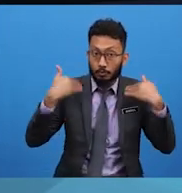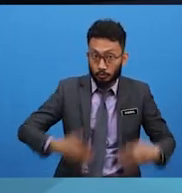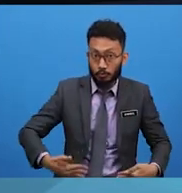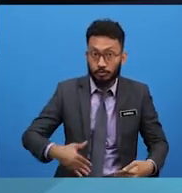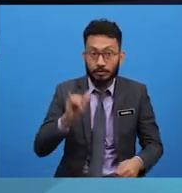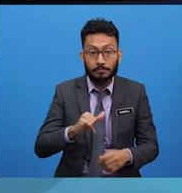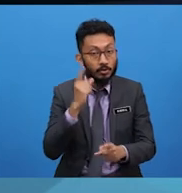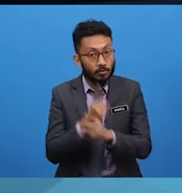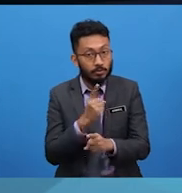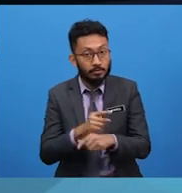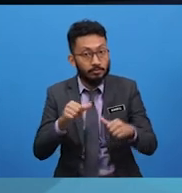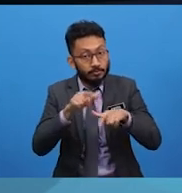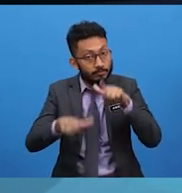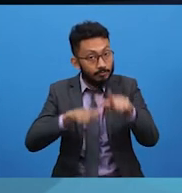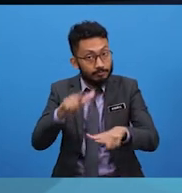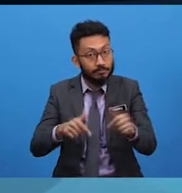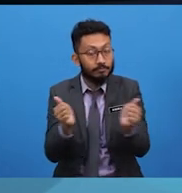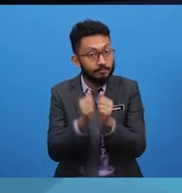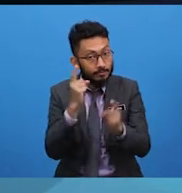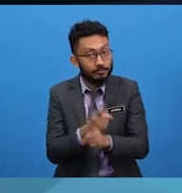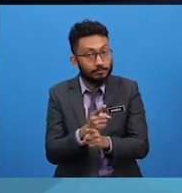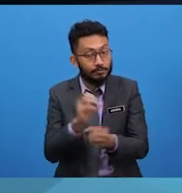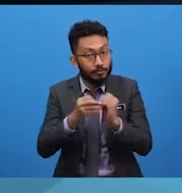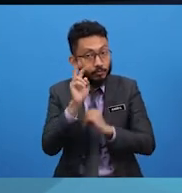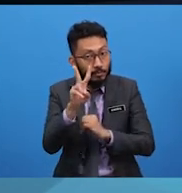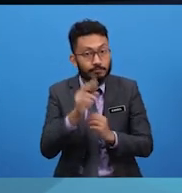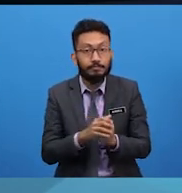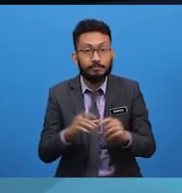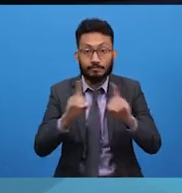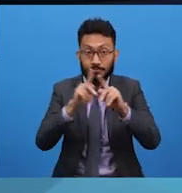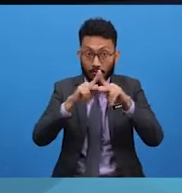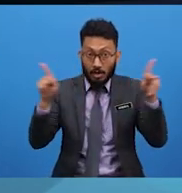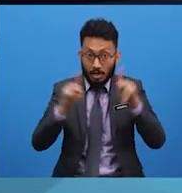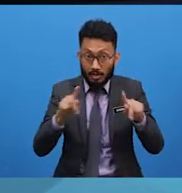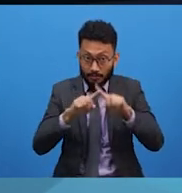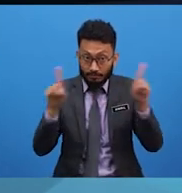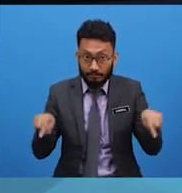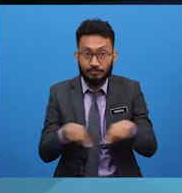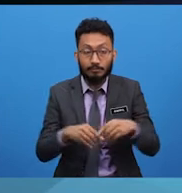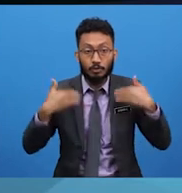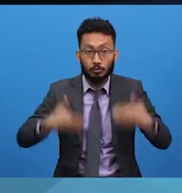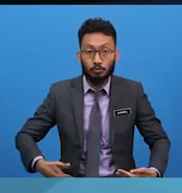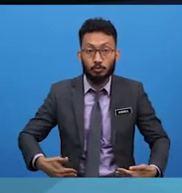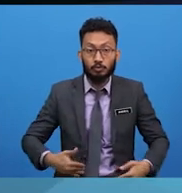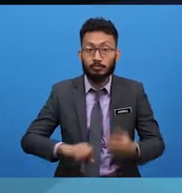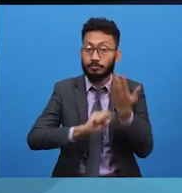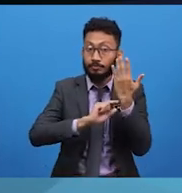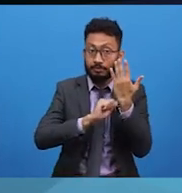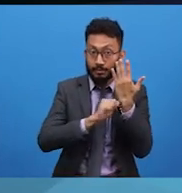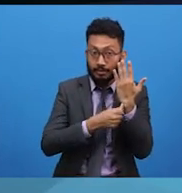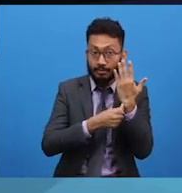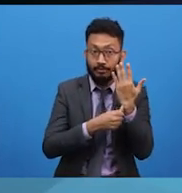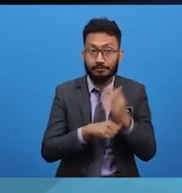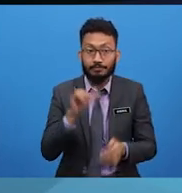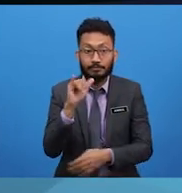dengan langkah yang betul. Kedua, mendraft pola asas, bahagian badan belakang, yoke